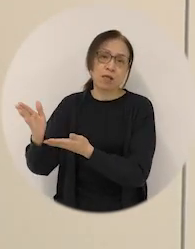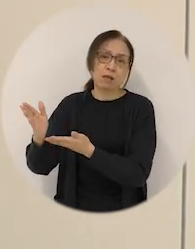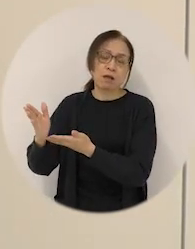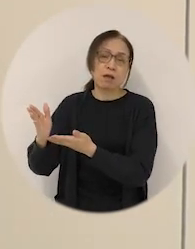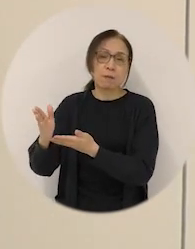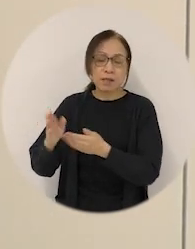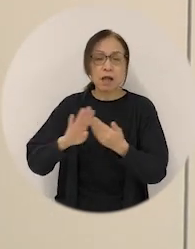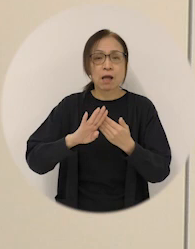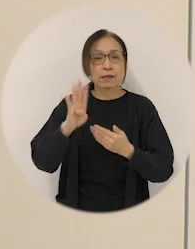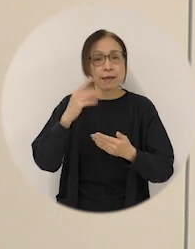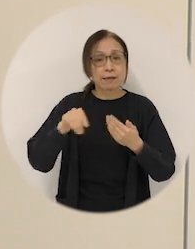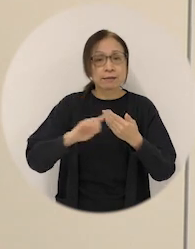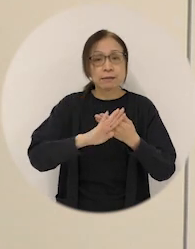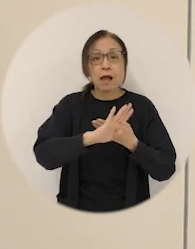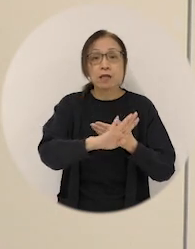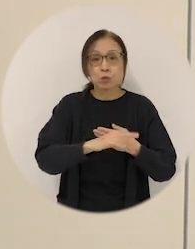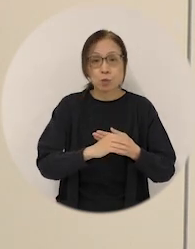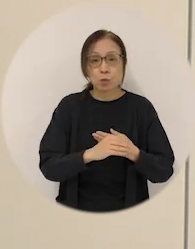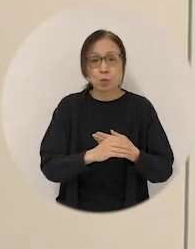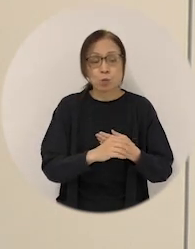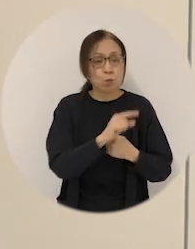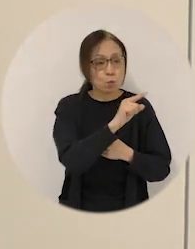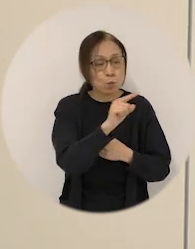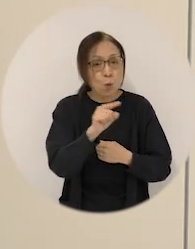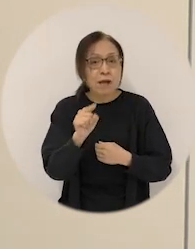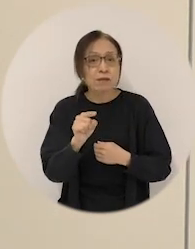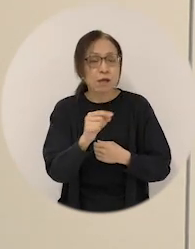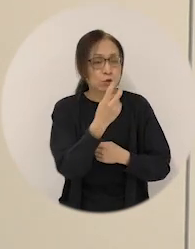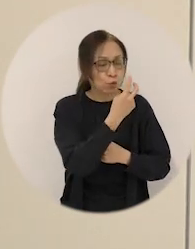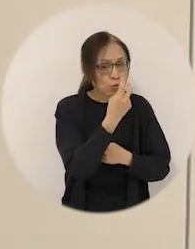県外なんかもいろいろ調査した中で、